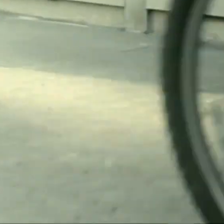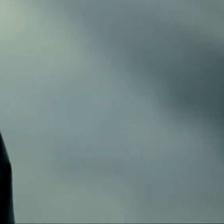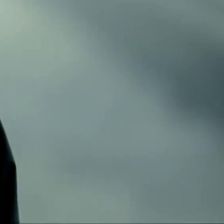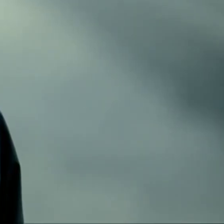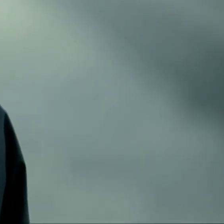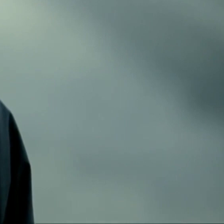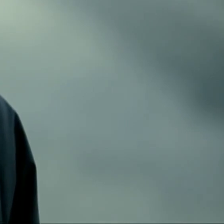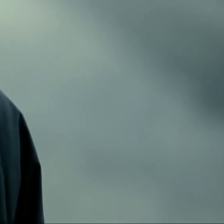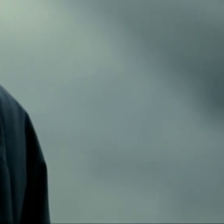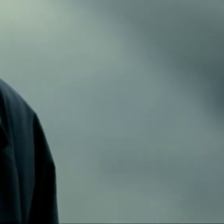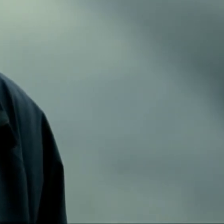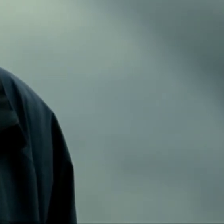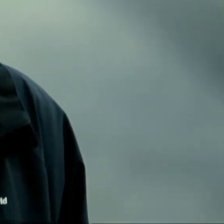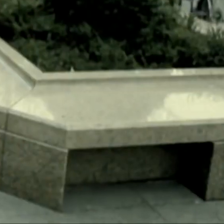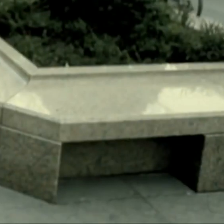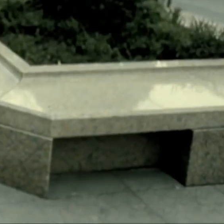izašlo zbog tebe.